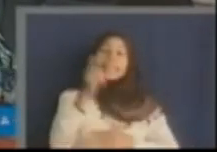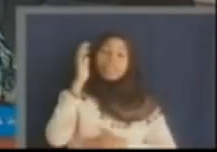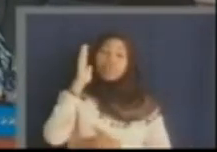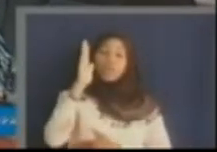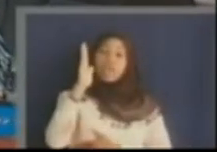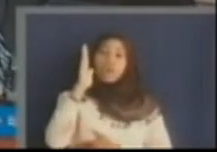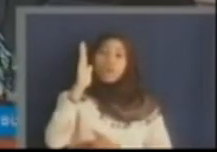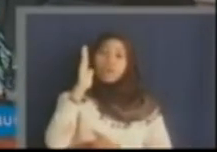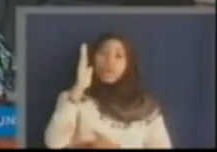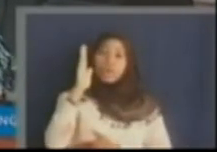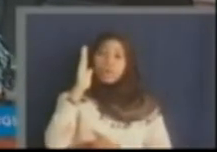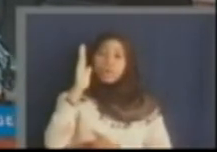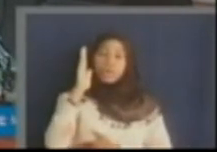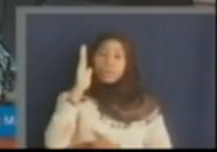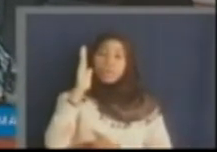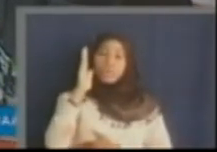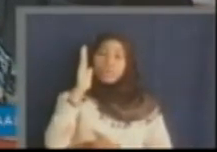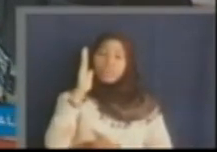kwanza.